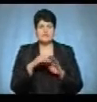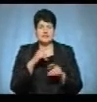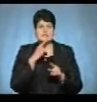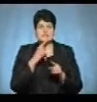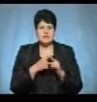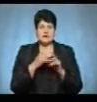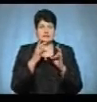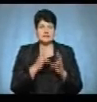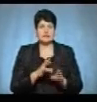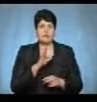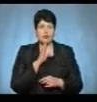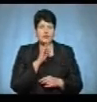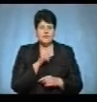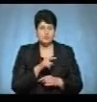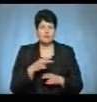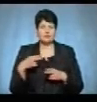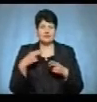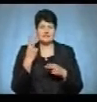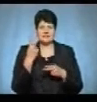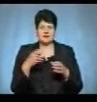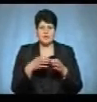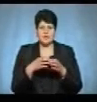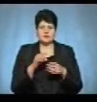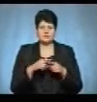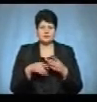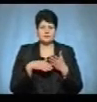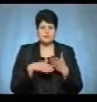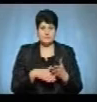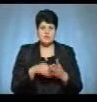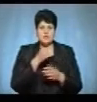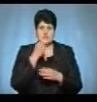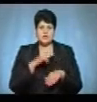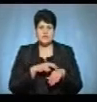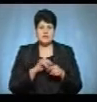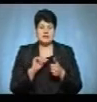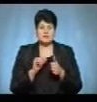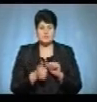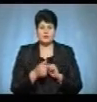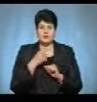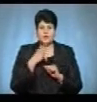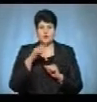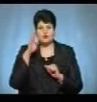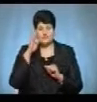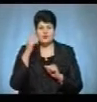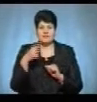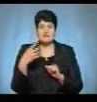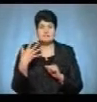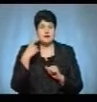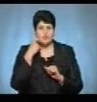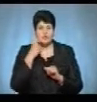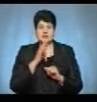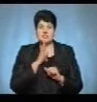сестра травмованої. На місце виїжджали дві бригади швидкої. За словами старшого лікаря зміни Марії Вовчук, чоловікові 25 років,